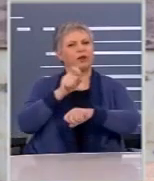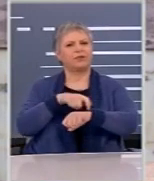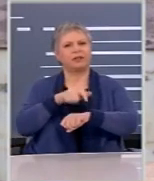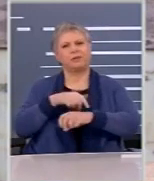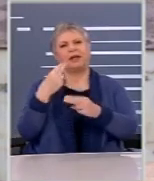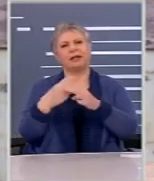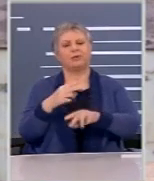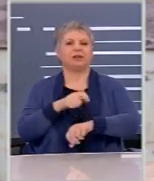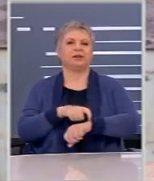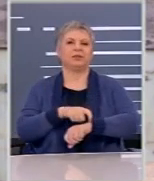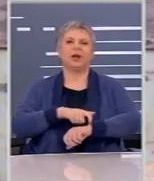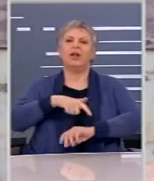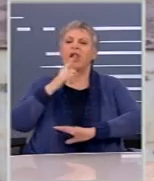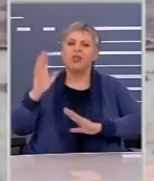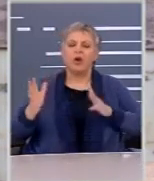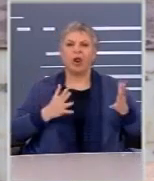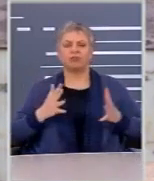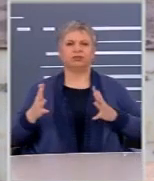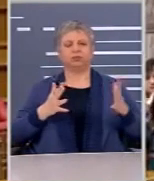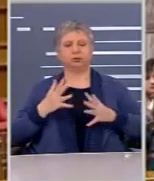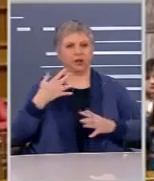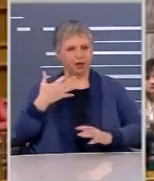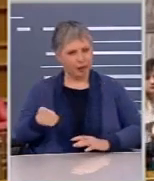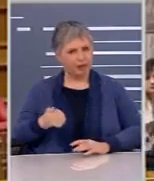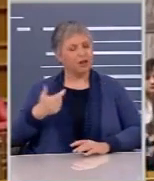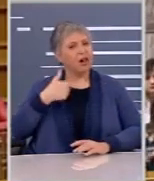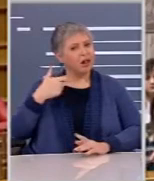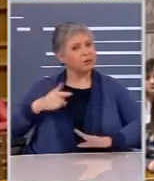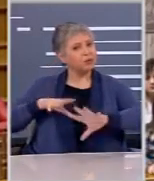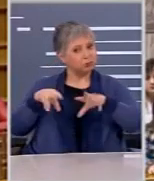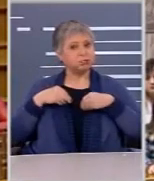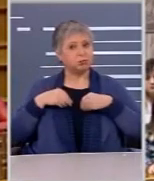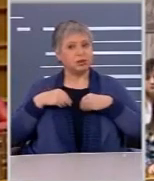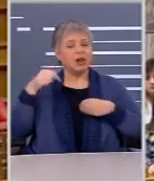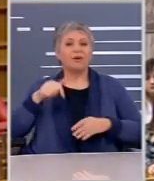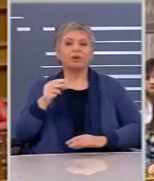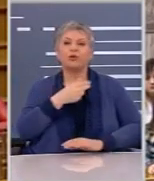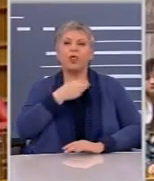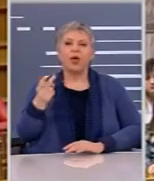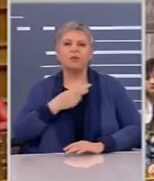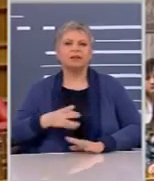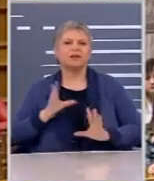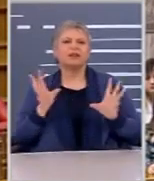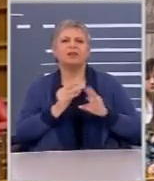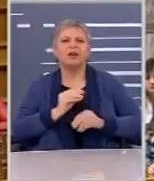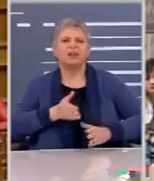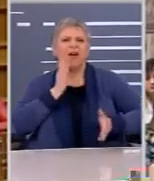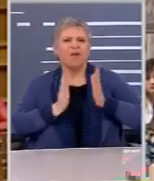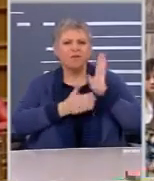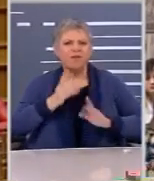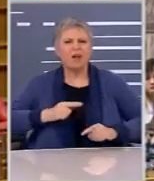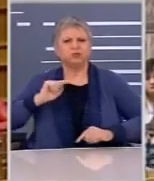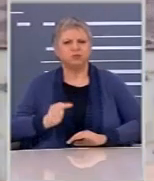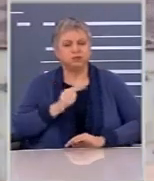όλα είναι αβέβαια, δεν μπορεί να ανεχόμαστε το ζήτημα της βίας να κυριαρχεί παντού.